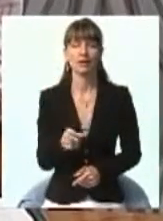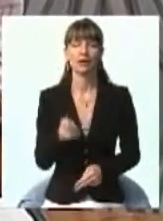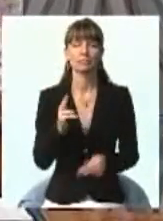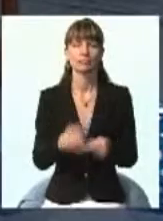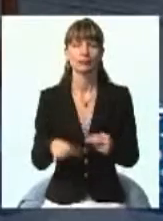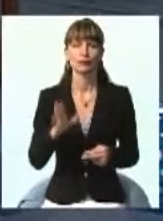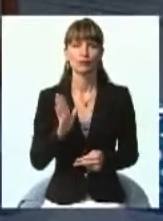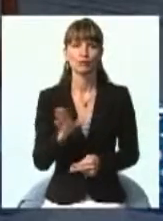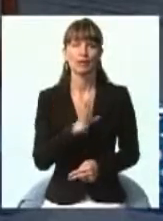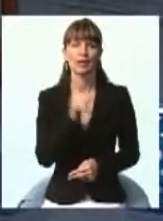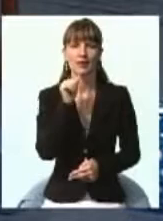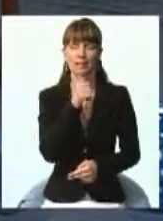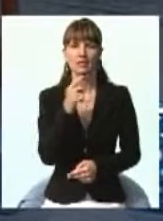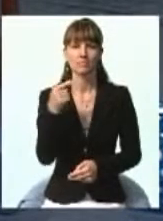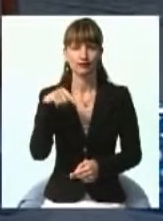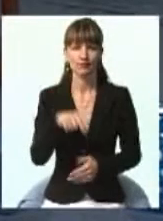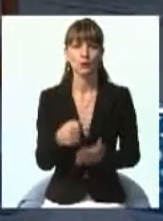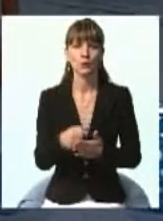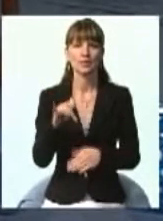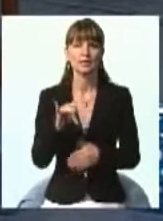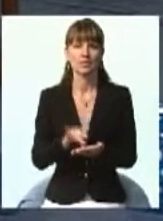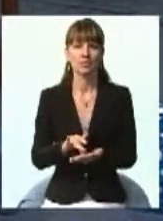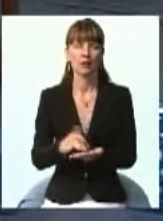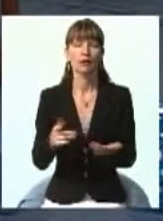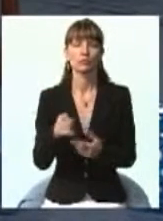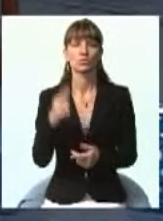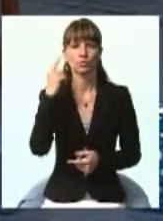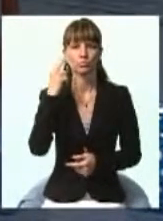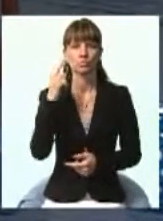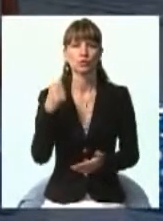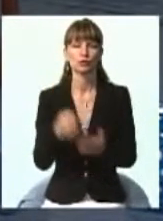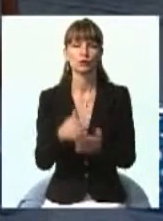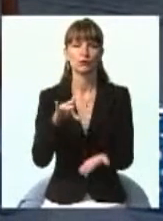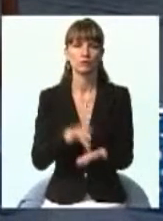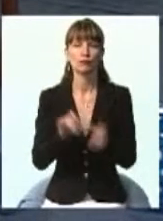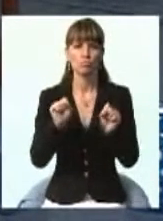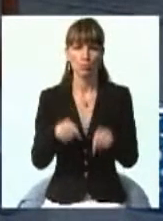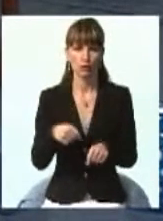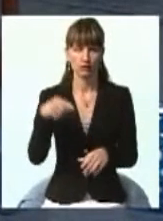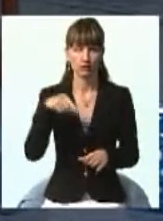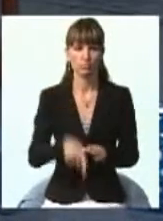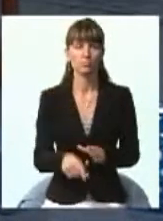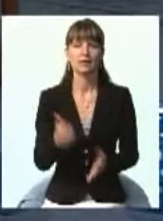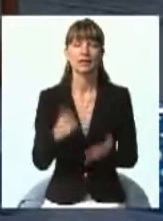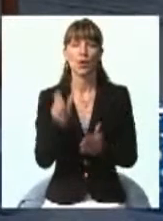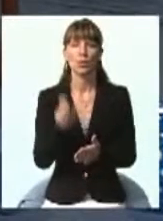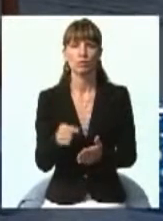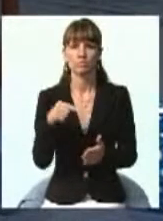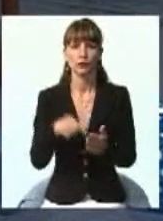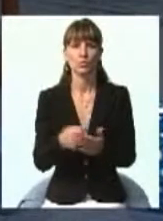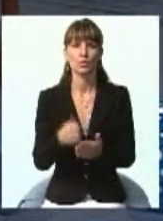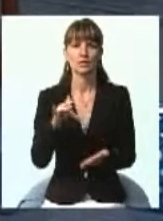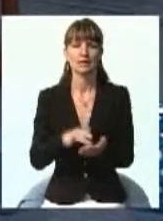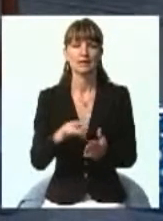бути лінивими, так, і все ж таки доберуться до центру. А хоча, як ти вважаєш, а до центру можна взагалі добратися? Можливо, якщо люди доберуться до центру